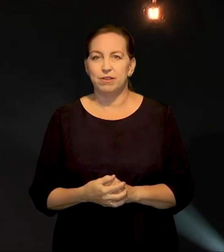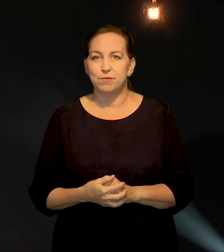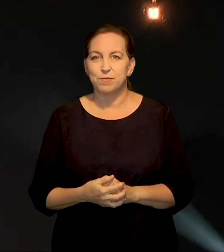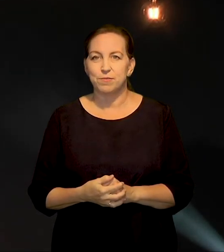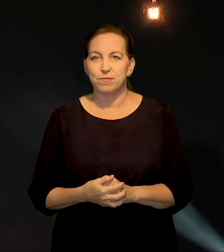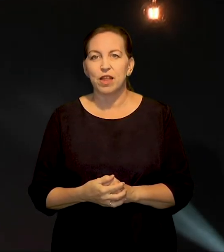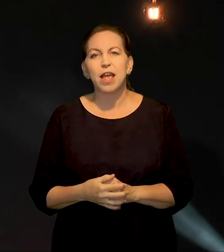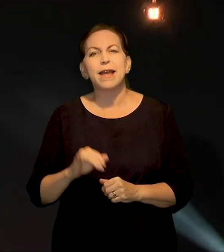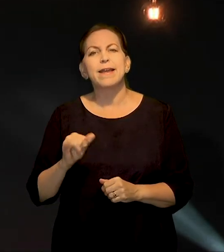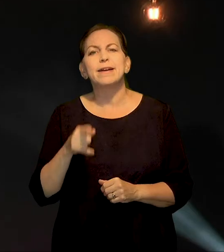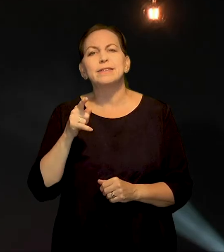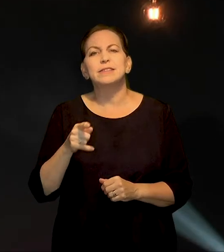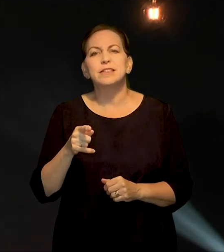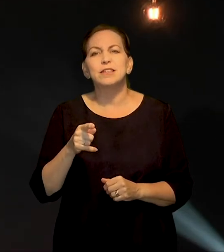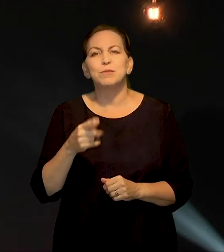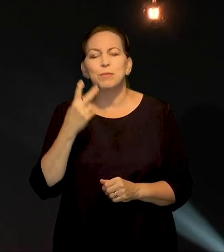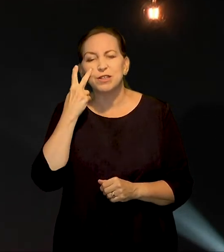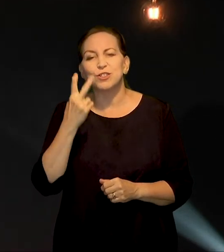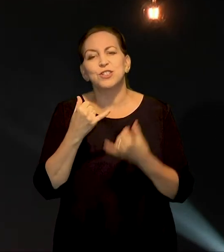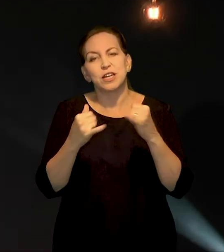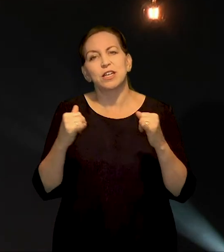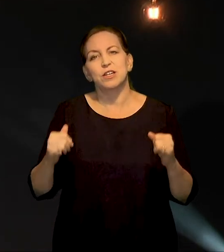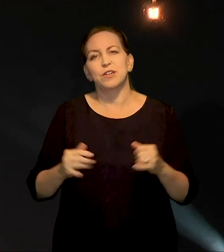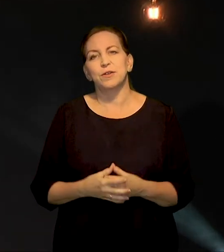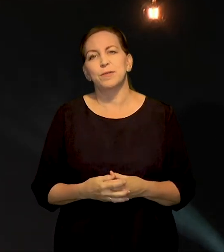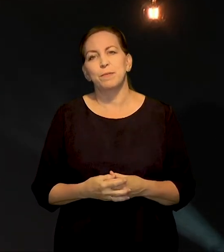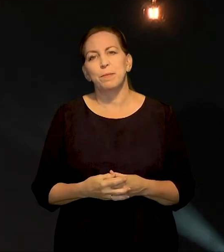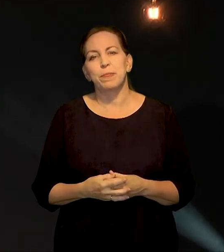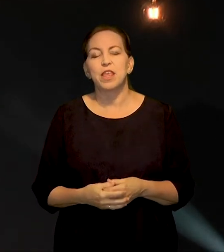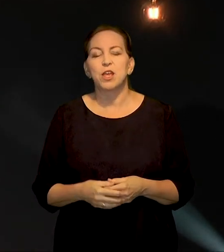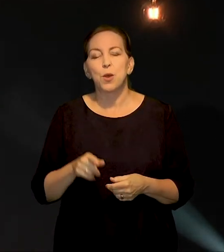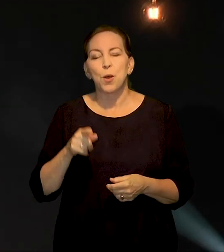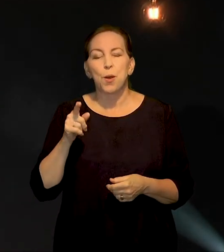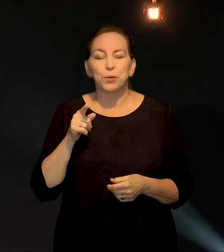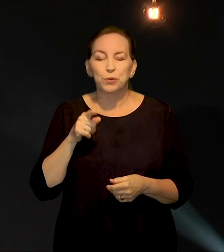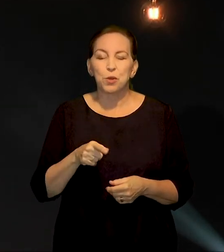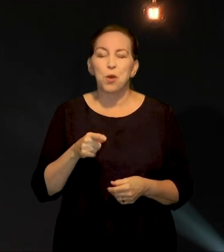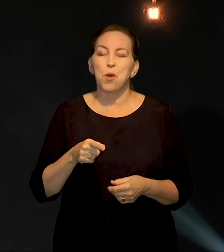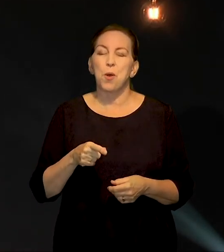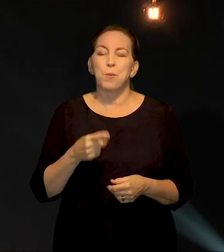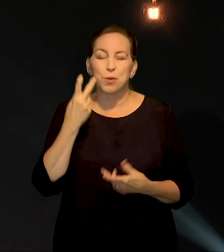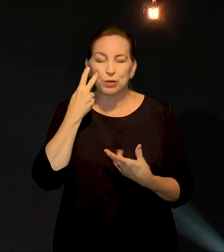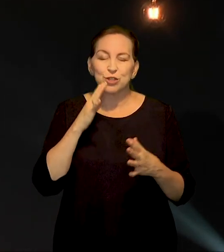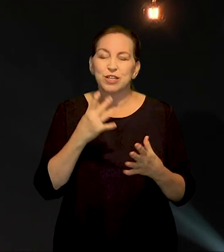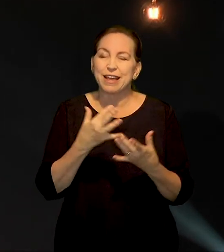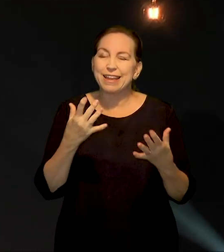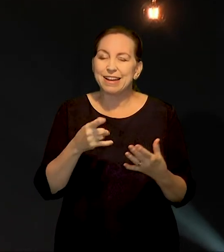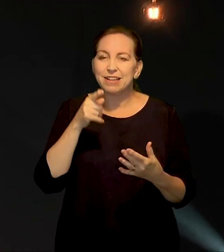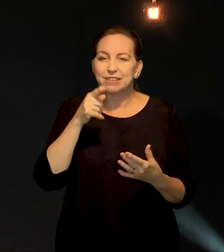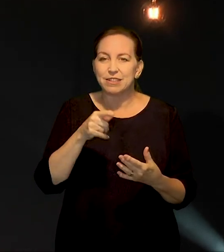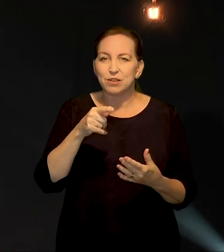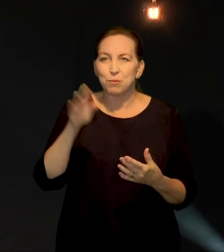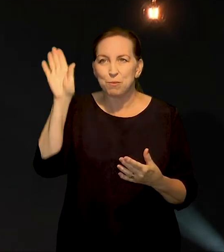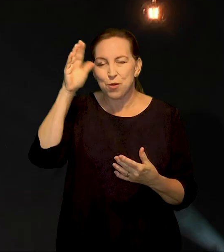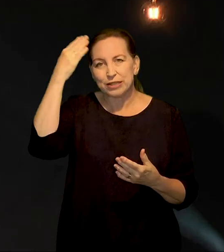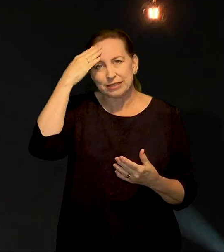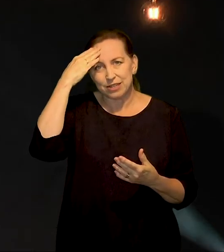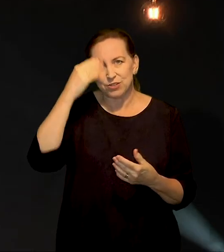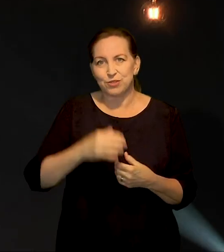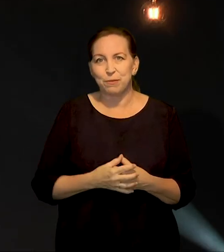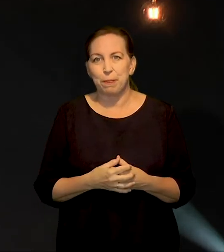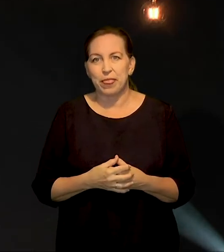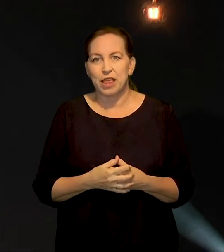Dla ludzi, którzy kiedyś byli w domu, ale coś się wydarzyło, że już nie są. I zadają sobie pytanie, czy mogę